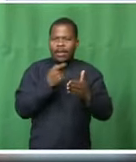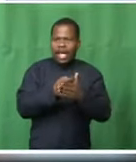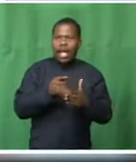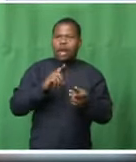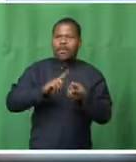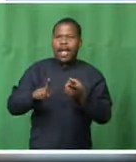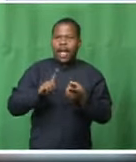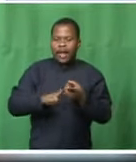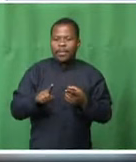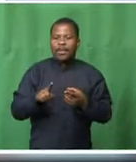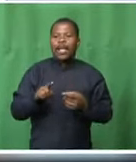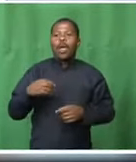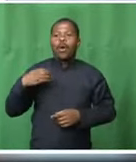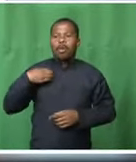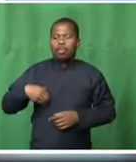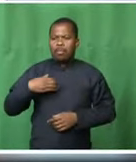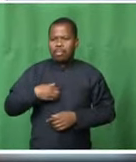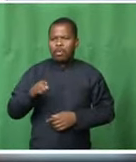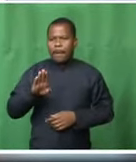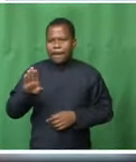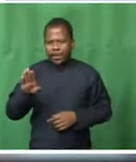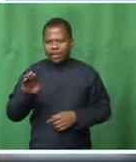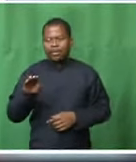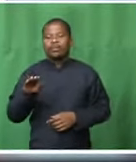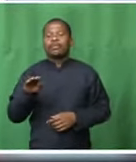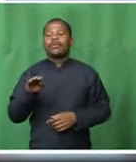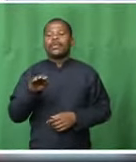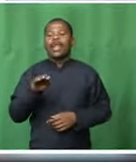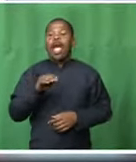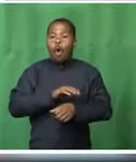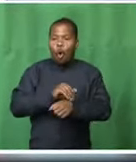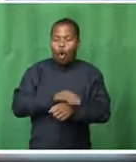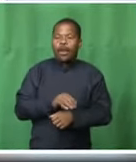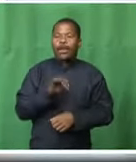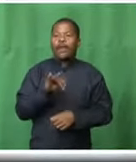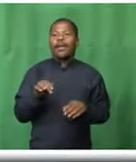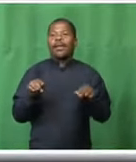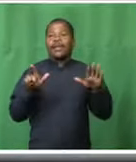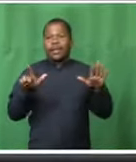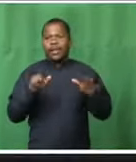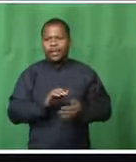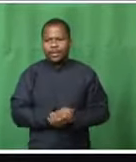ngayo umdlali Clement Lenglet loneminyaka leng-27 odlala licembu le-Barcelona.